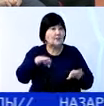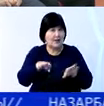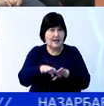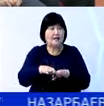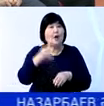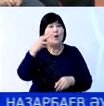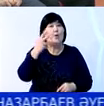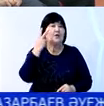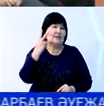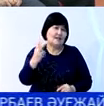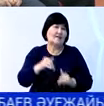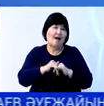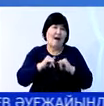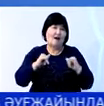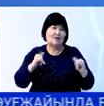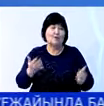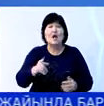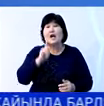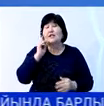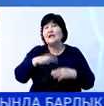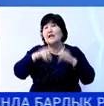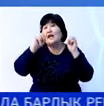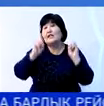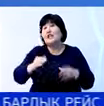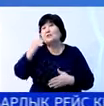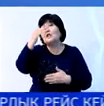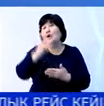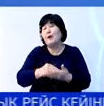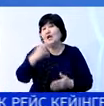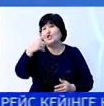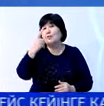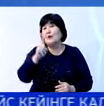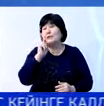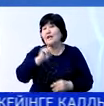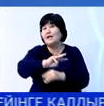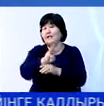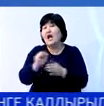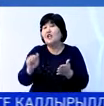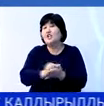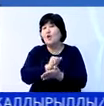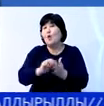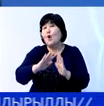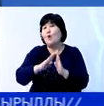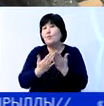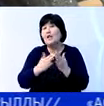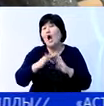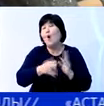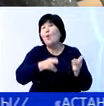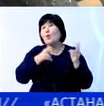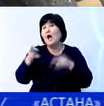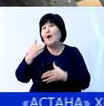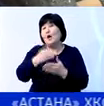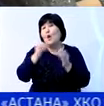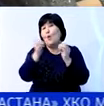салыстырғанда 32-ге артып отыр. Жастар тәжірибесі бағдарламасымен 21 жас қамтылып, дипломмен ауылға бағдарламасы бойынша